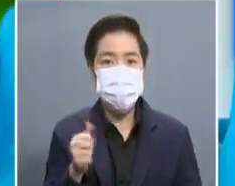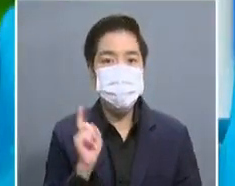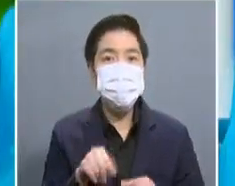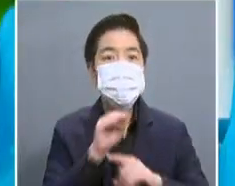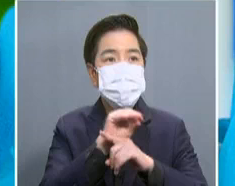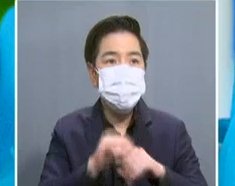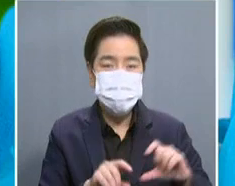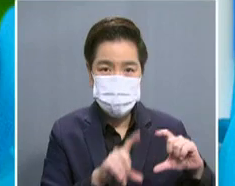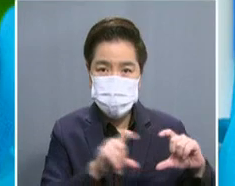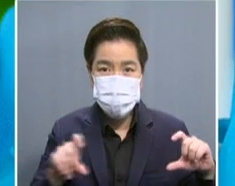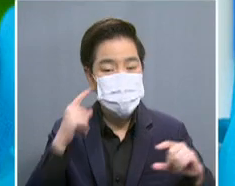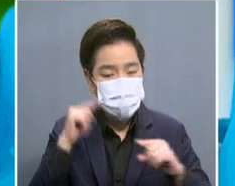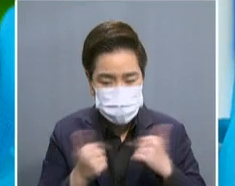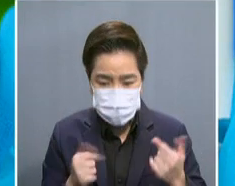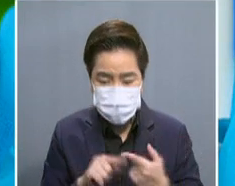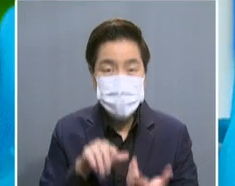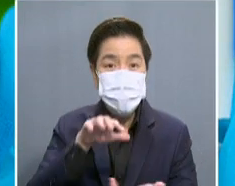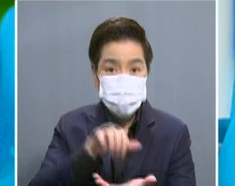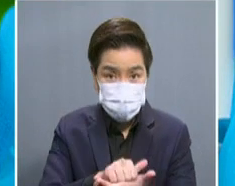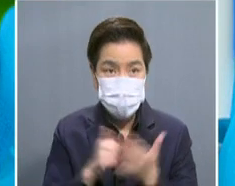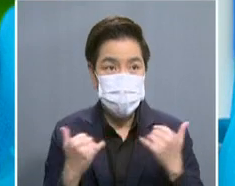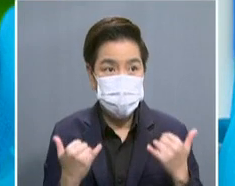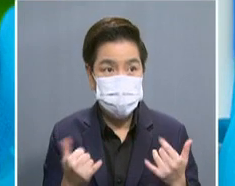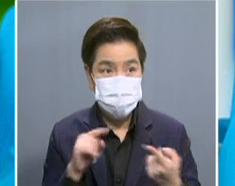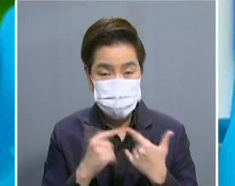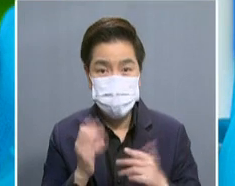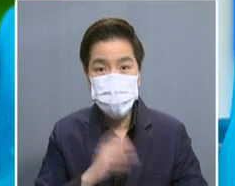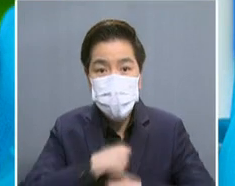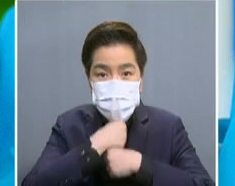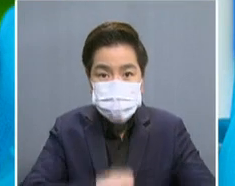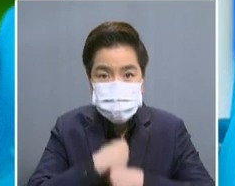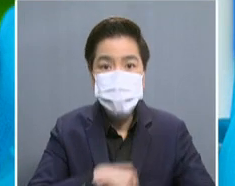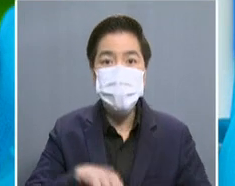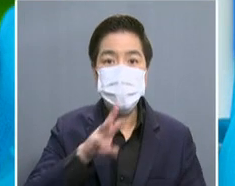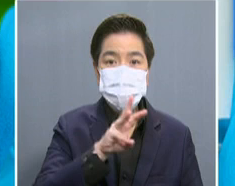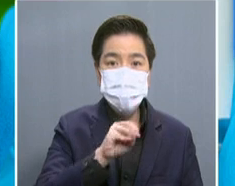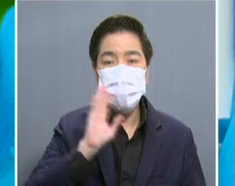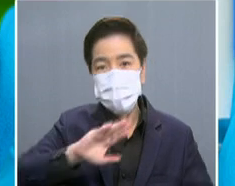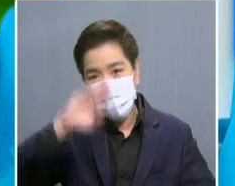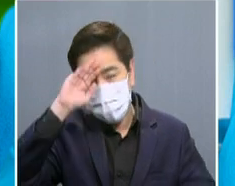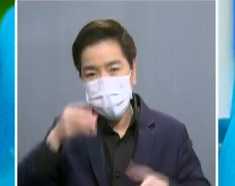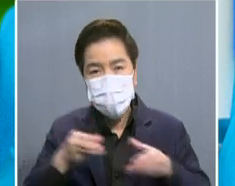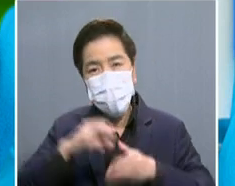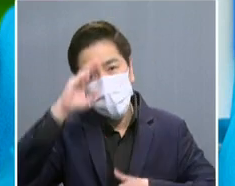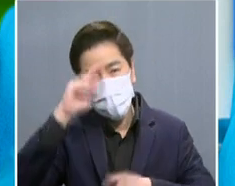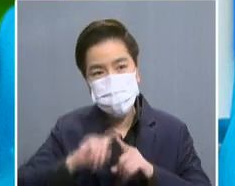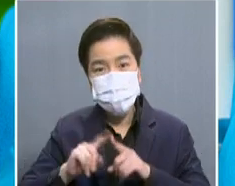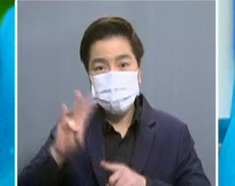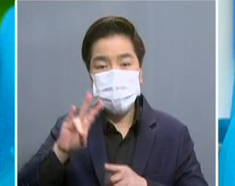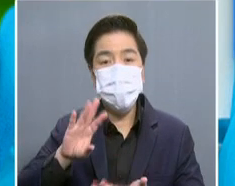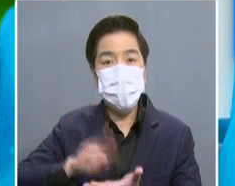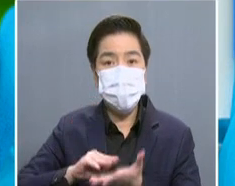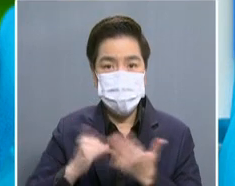นกันการจองวัคซีนนะฮะตัวเลขสำหรับผู้สูงอายุ60ปีขึ้นไปกับผู้ป่วย7กลุ่มโรคเรื้อรังข้อมูล